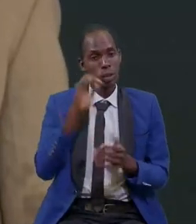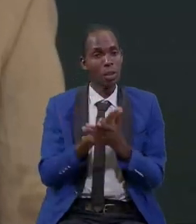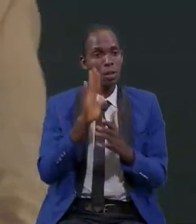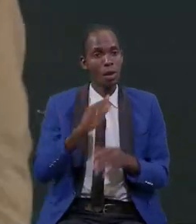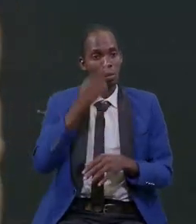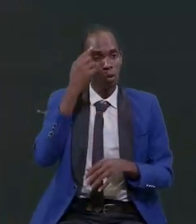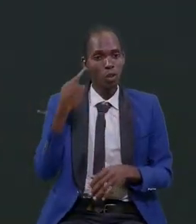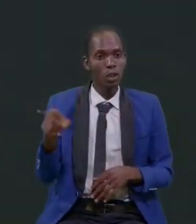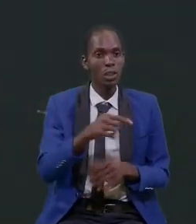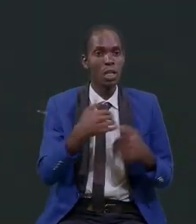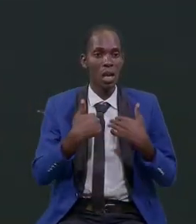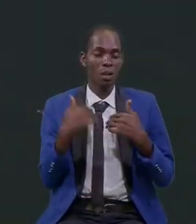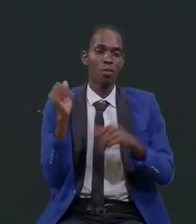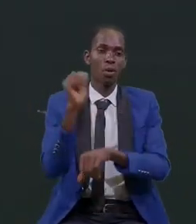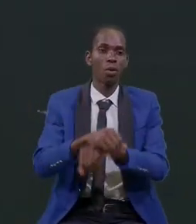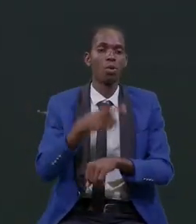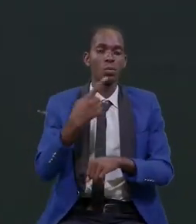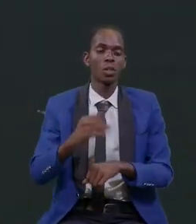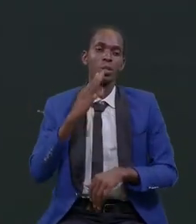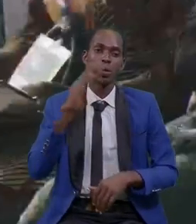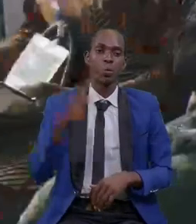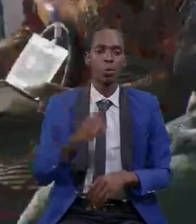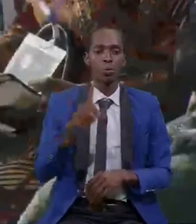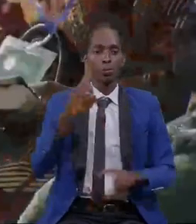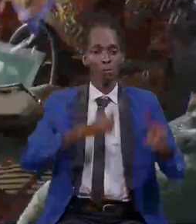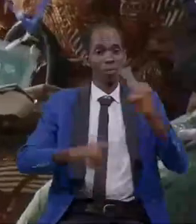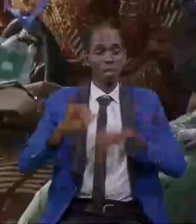vaincu le malin. Je vais vaincre.